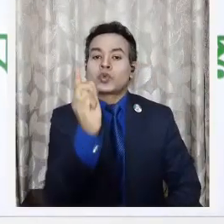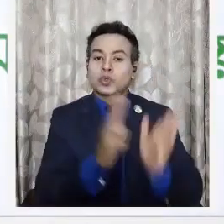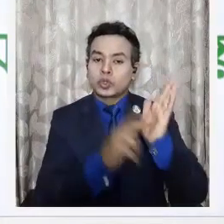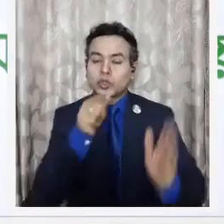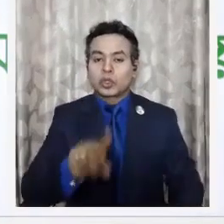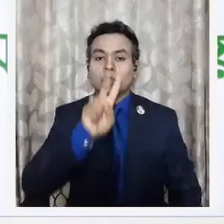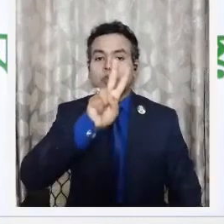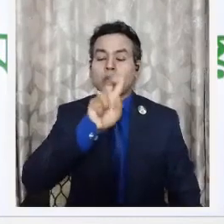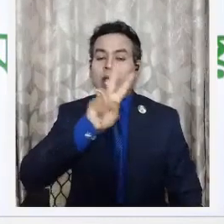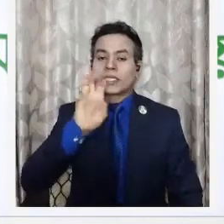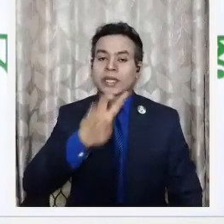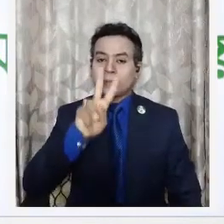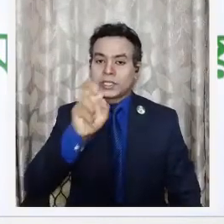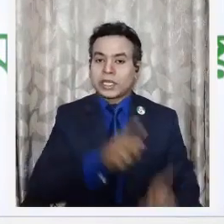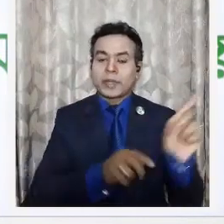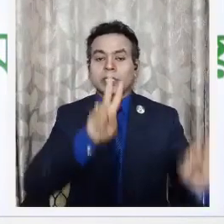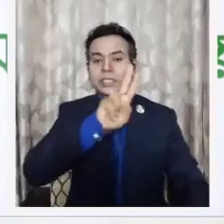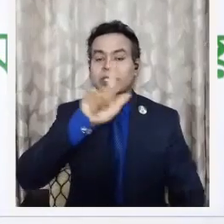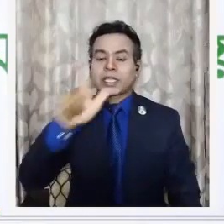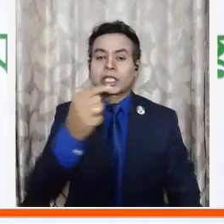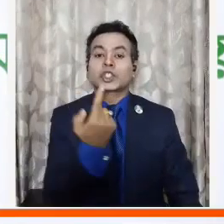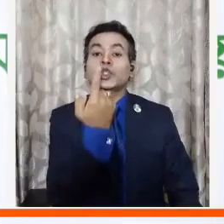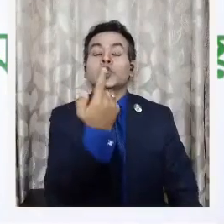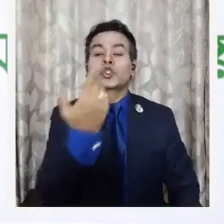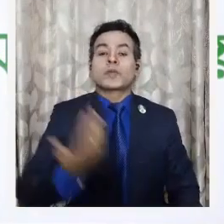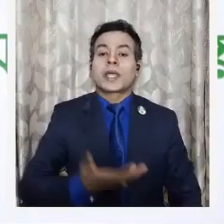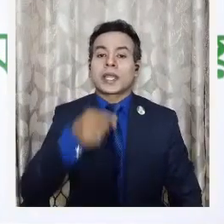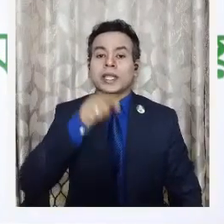অধিদপ্তর। আজ 10 জুন 2020,